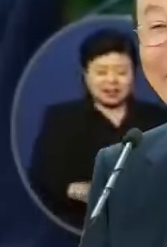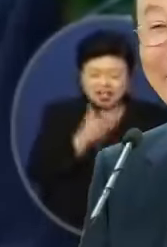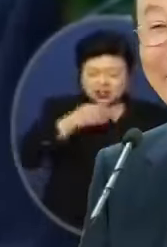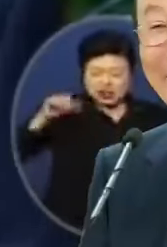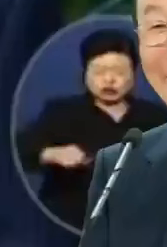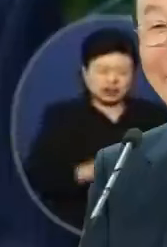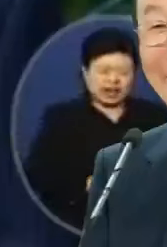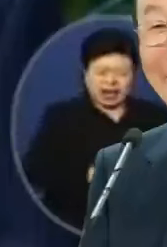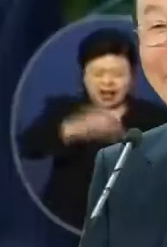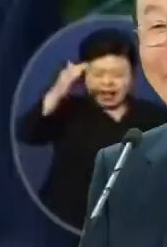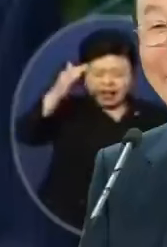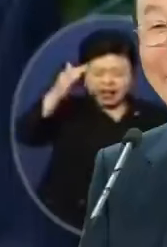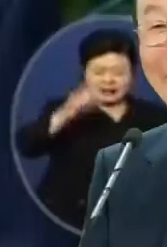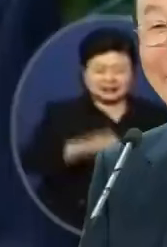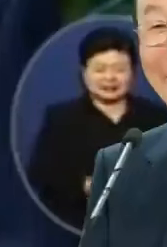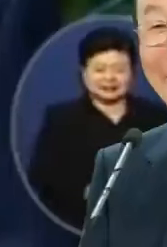떠나가라.